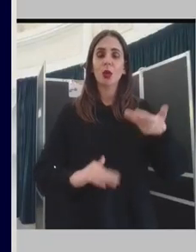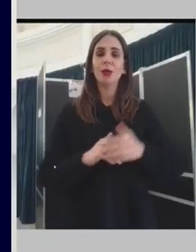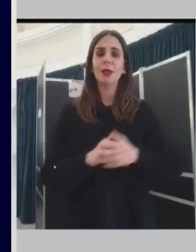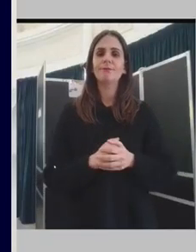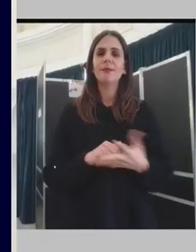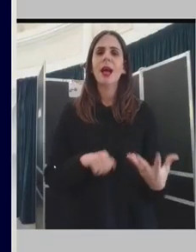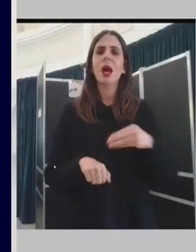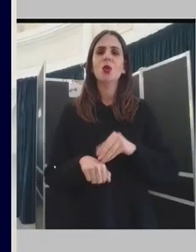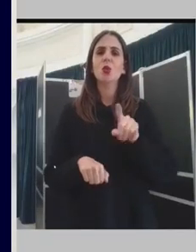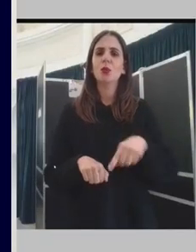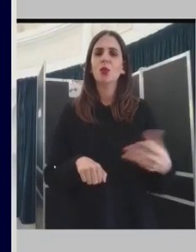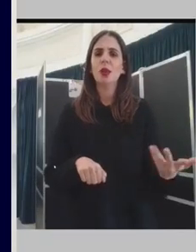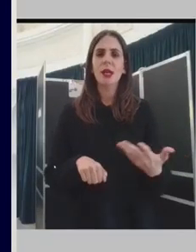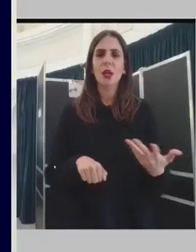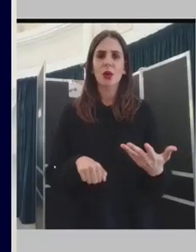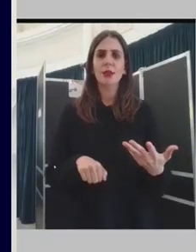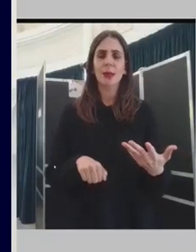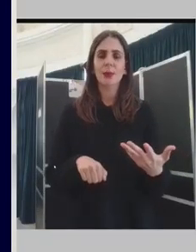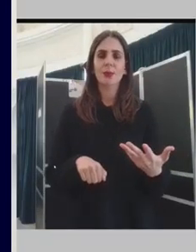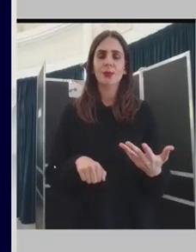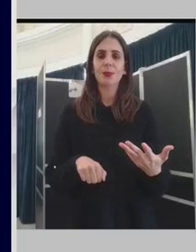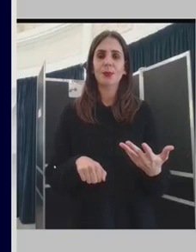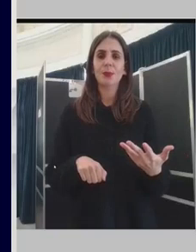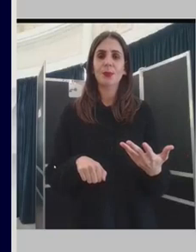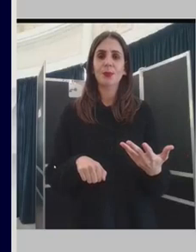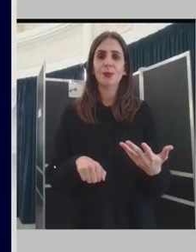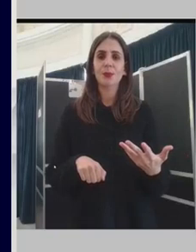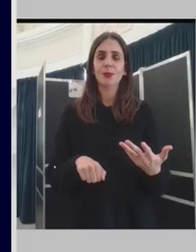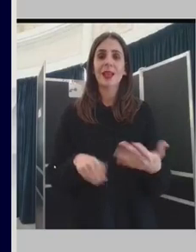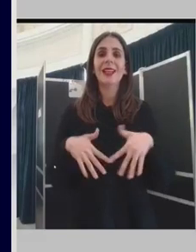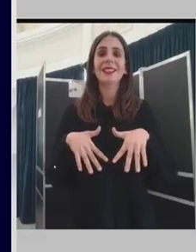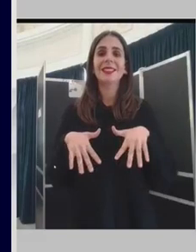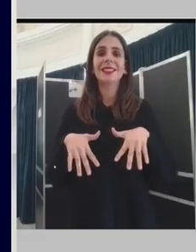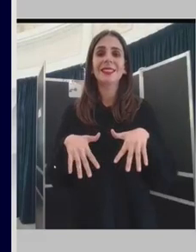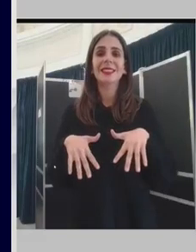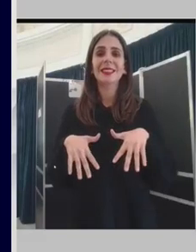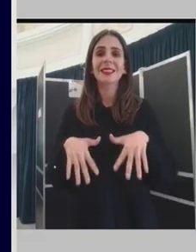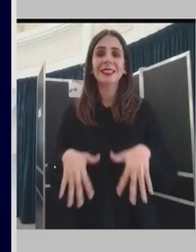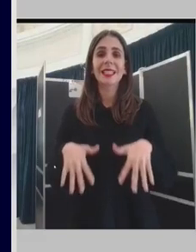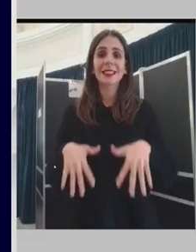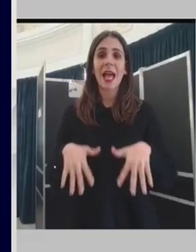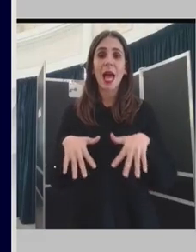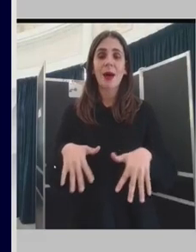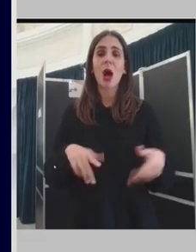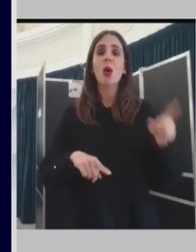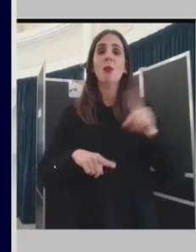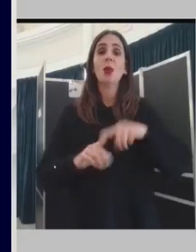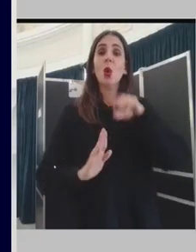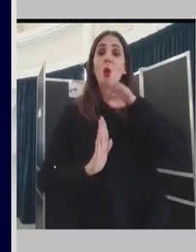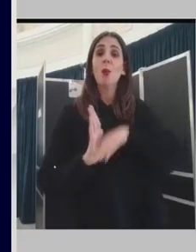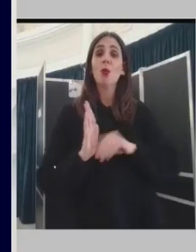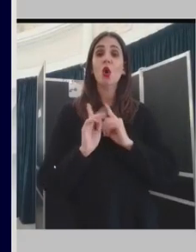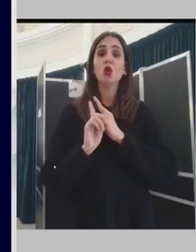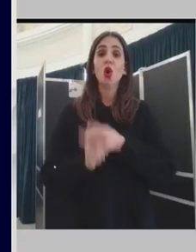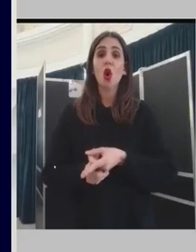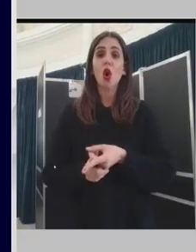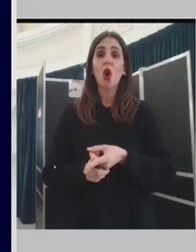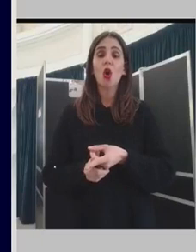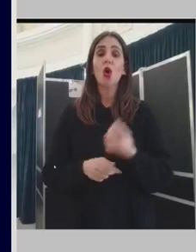inserito anche quello che è il sistema e quindi il protocollo per la